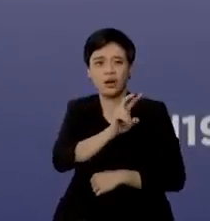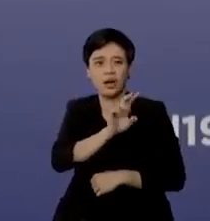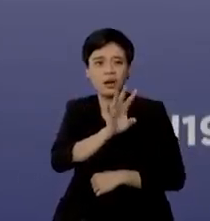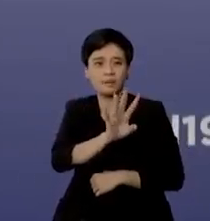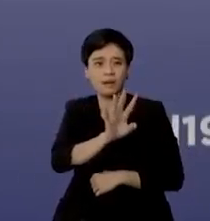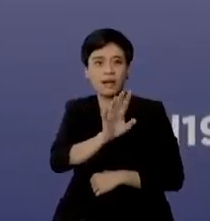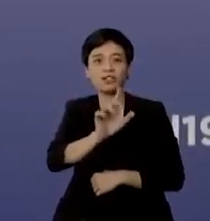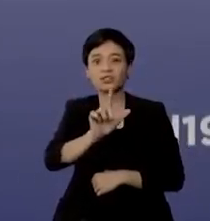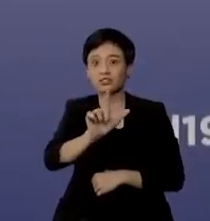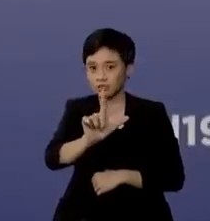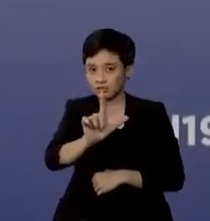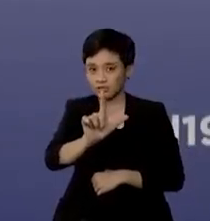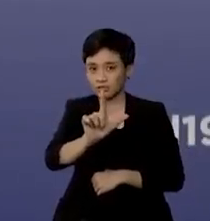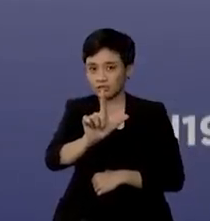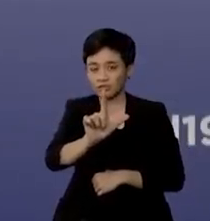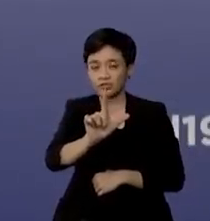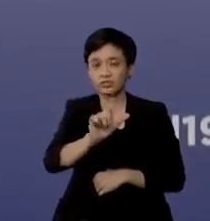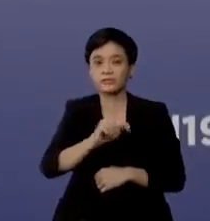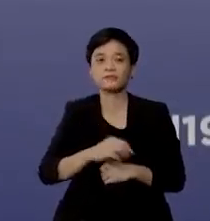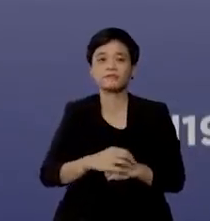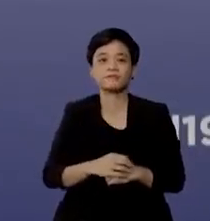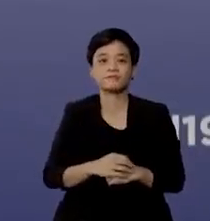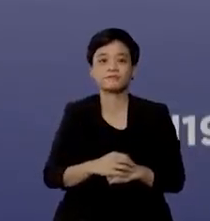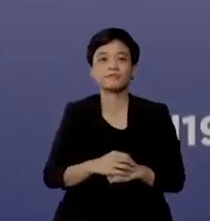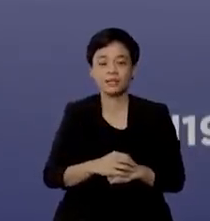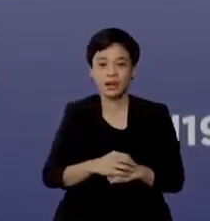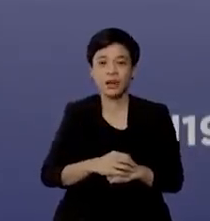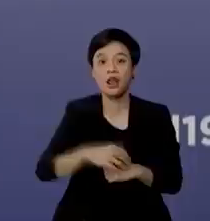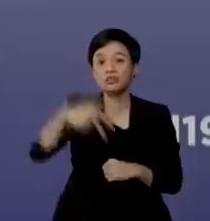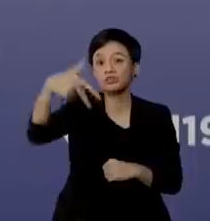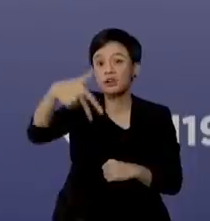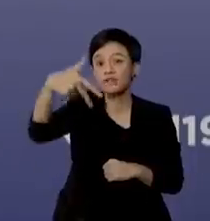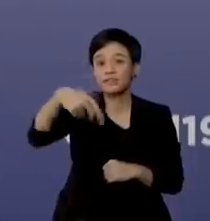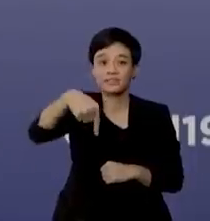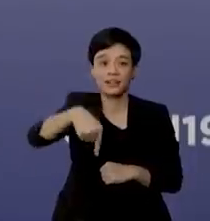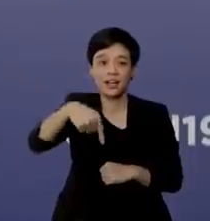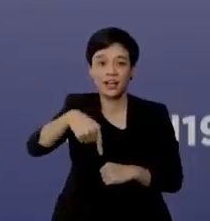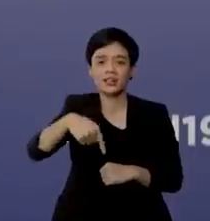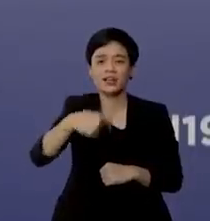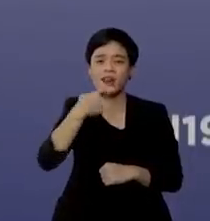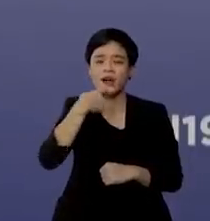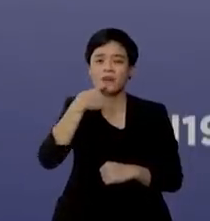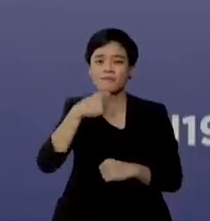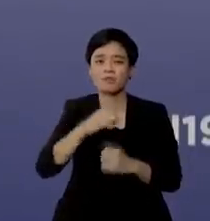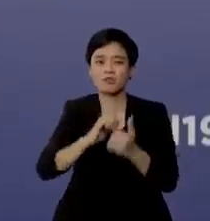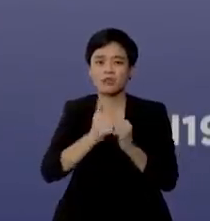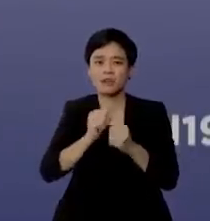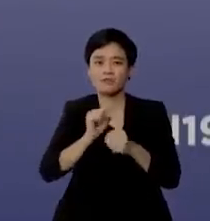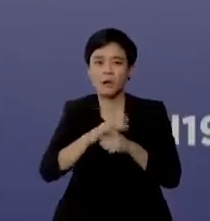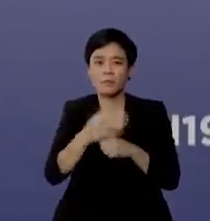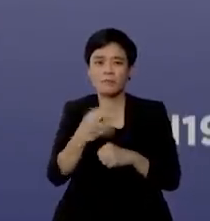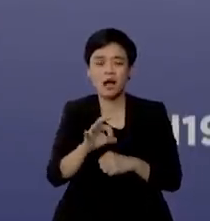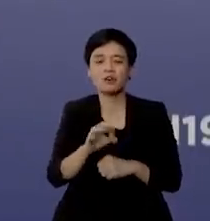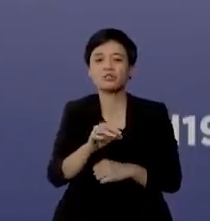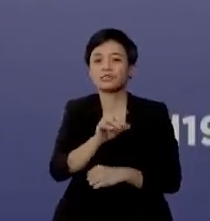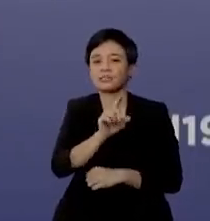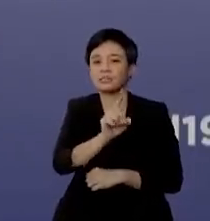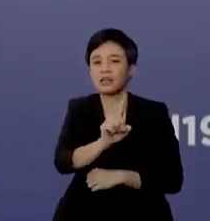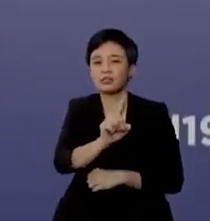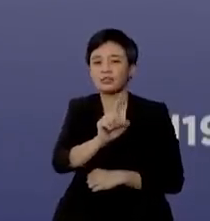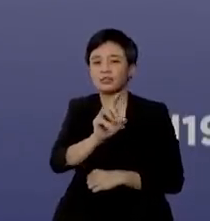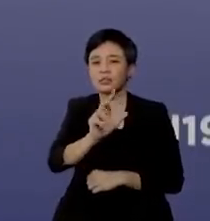247 orang kemudian Sulawesi Selatan hari ini melaporkan kasus baru terkonfirmasi sebanyak